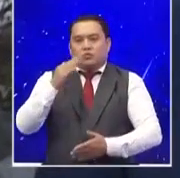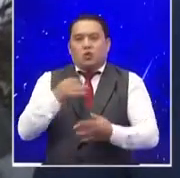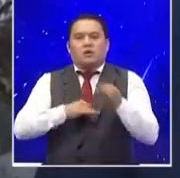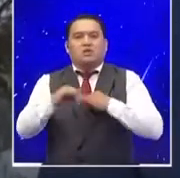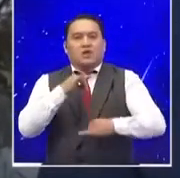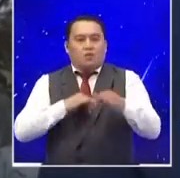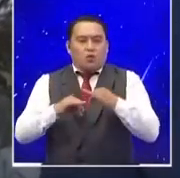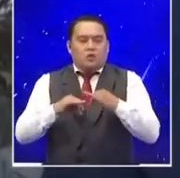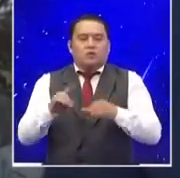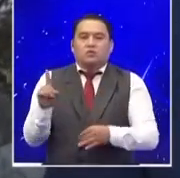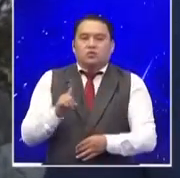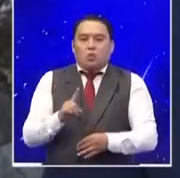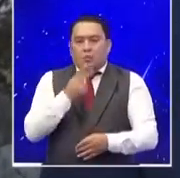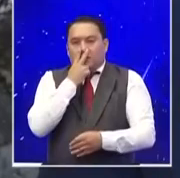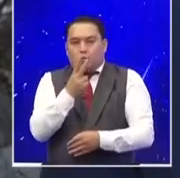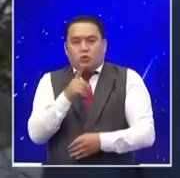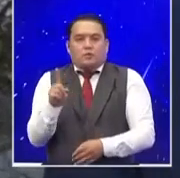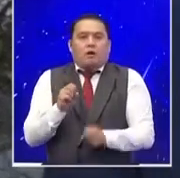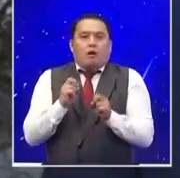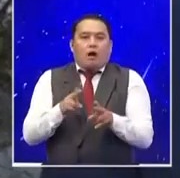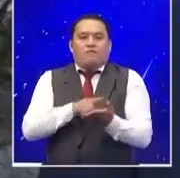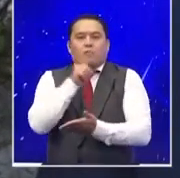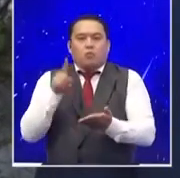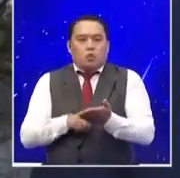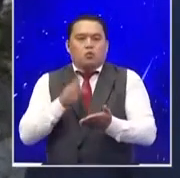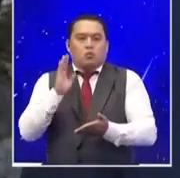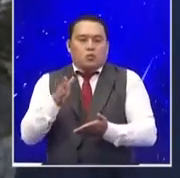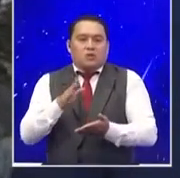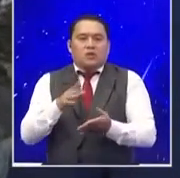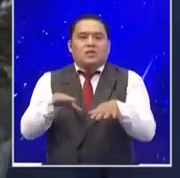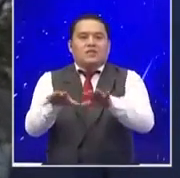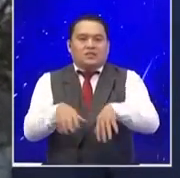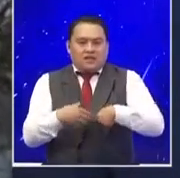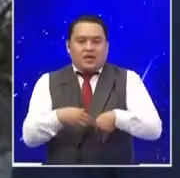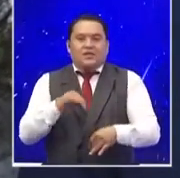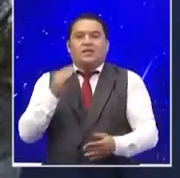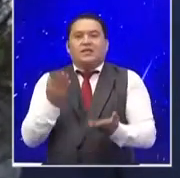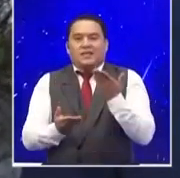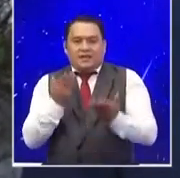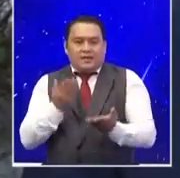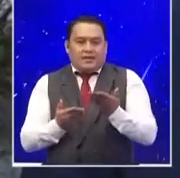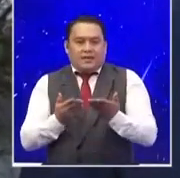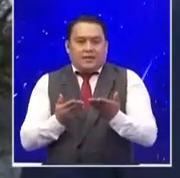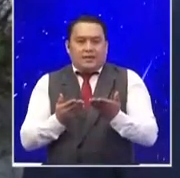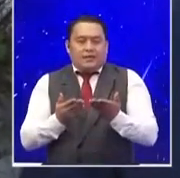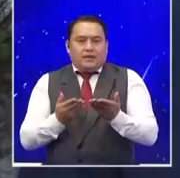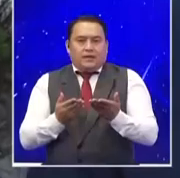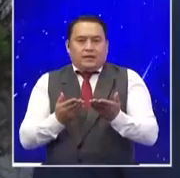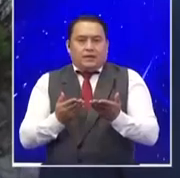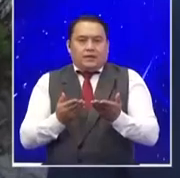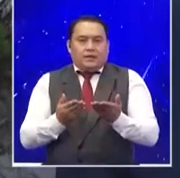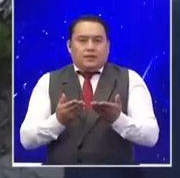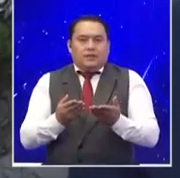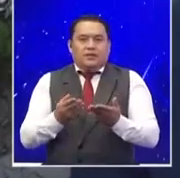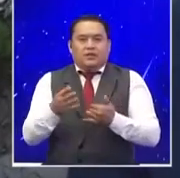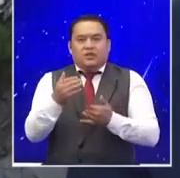разговор. Ну, посмотрим, сейчас вопрос станет или об изъятии, или же, если даже часть